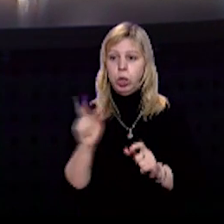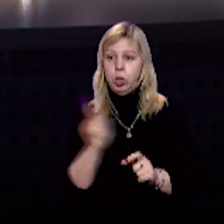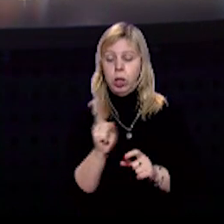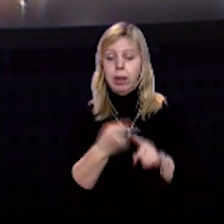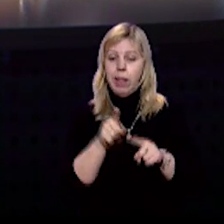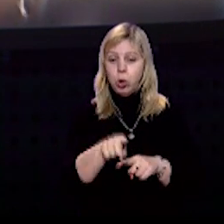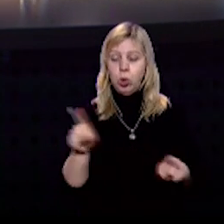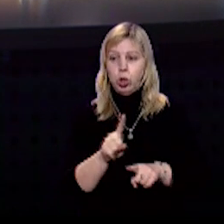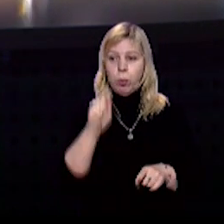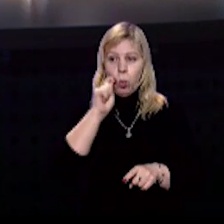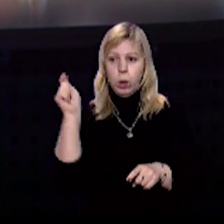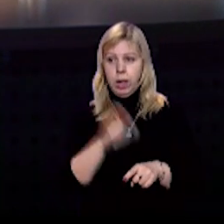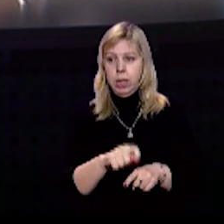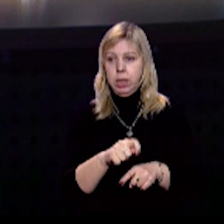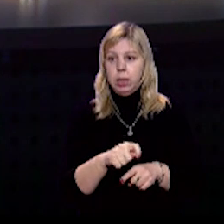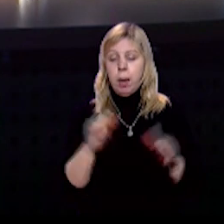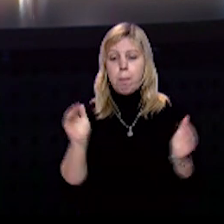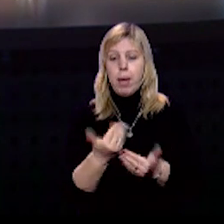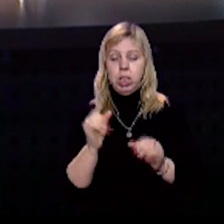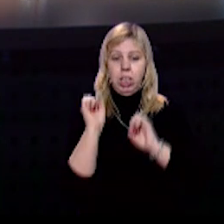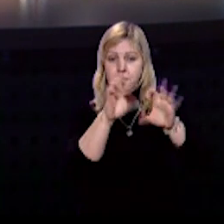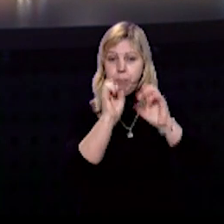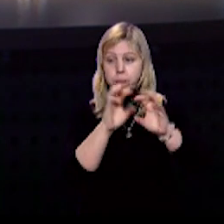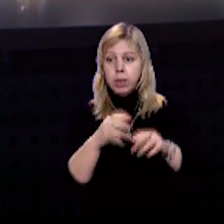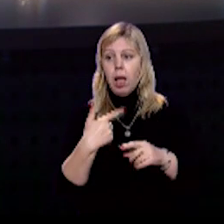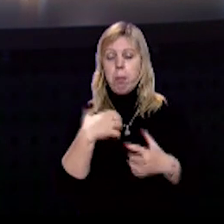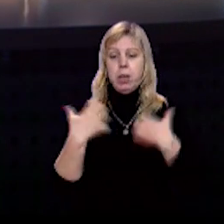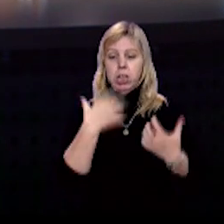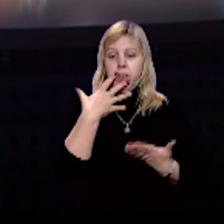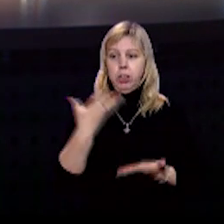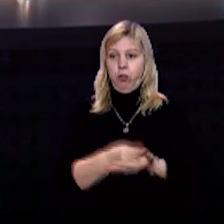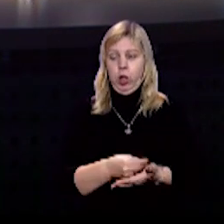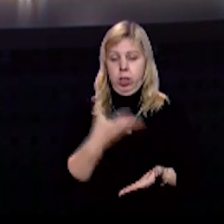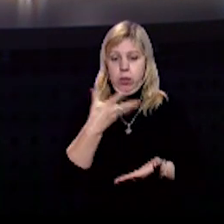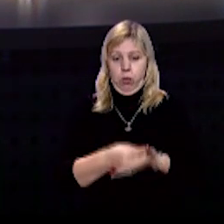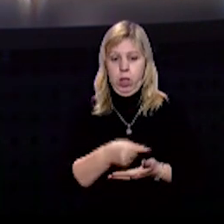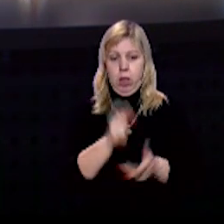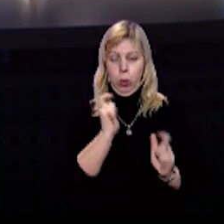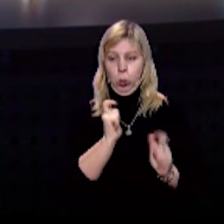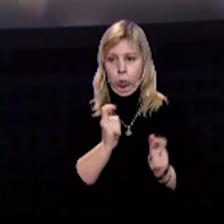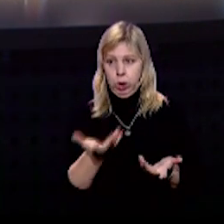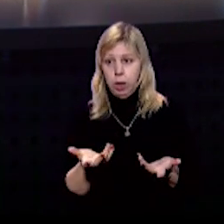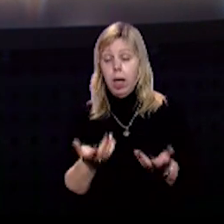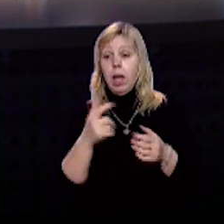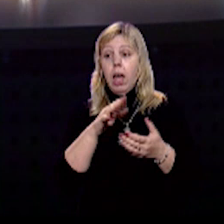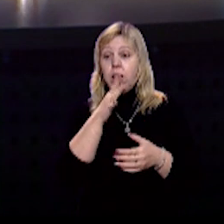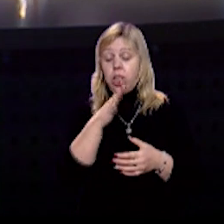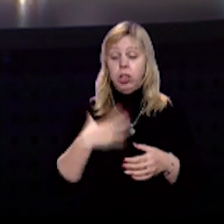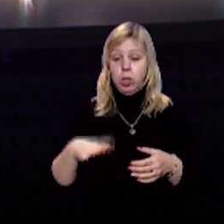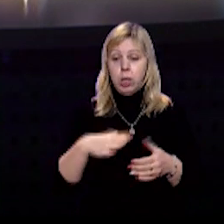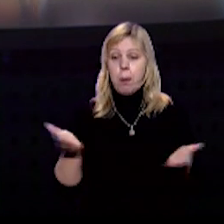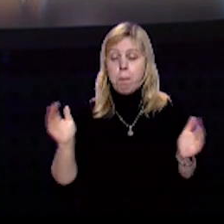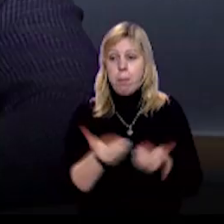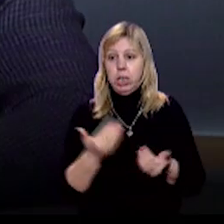для того, щоб українці менше возили, а переживають за своїх перевізників. Час очікування